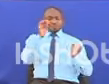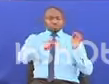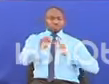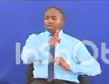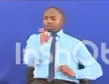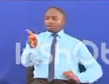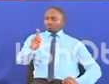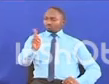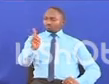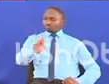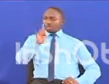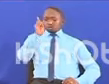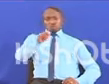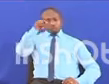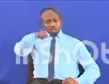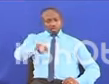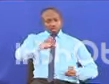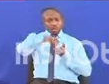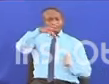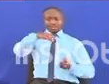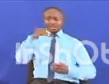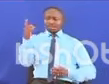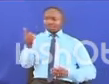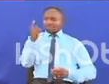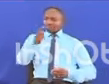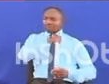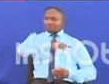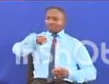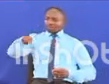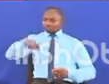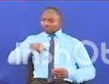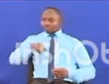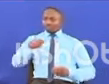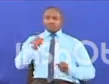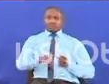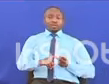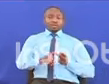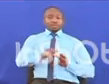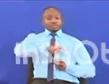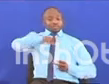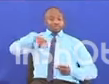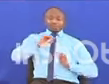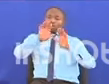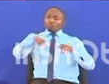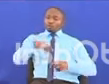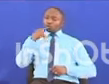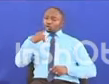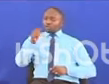hizi. Tuko hapa kwa maslahi ya taifa letu, na hiki tunachokisema waheshimiwa wabunge si kwamba